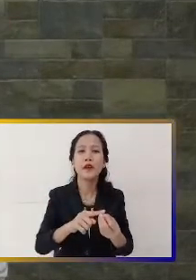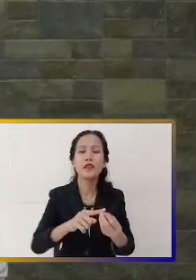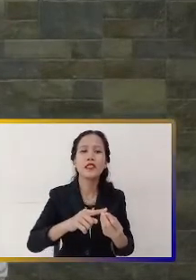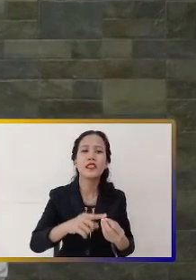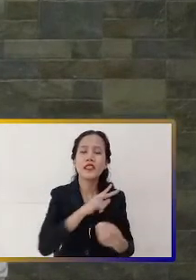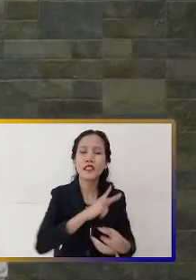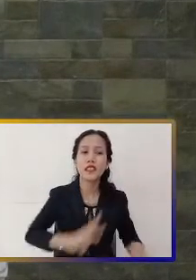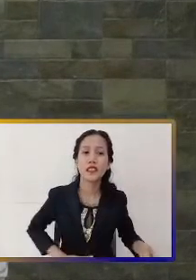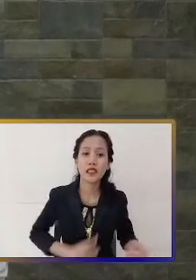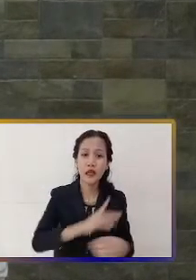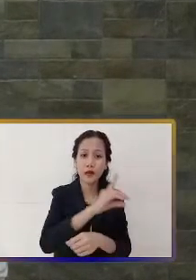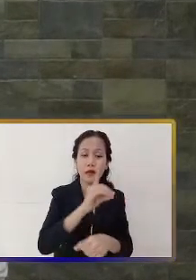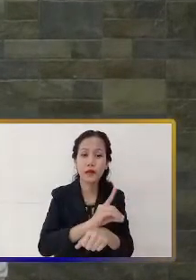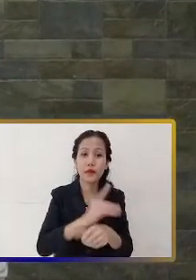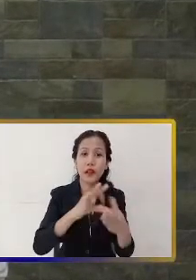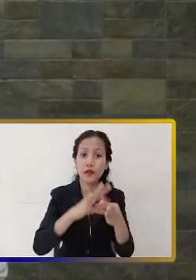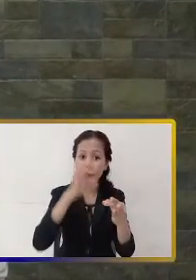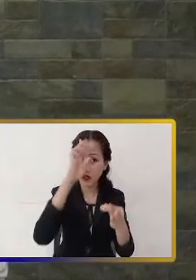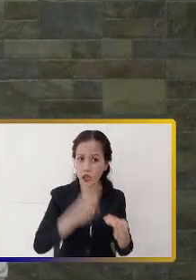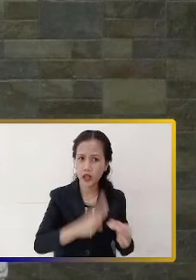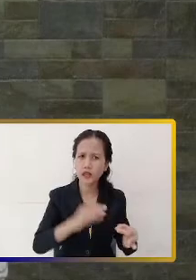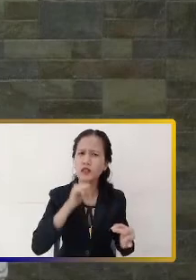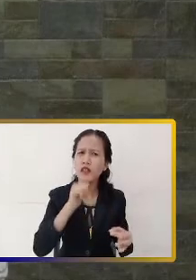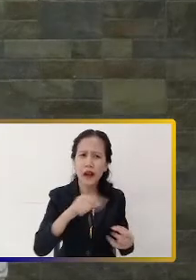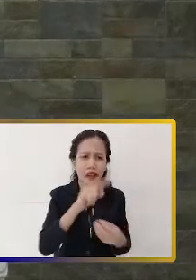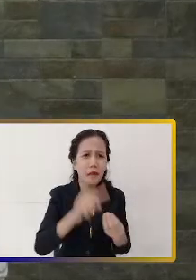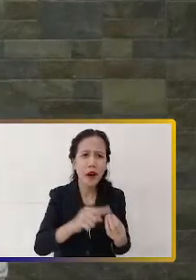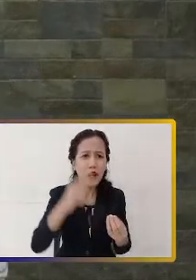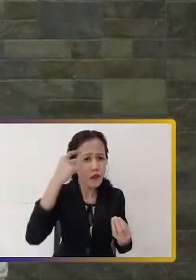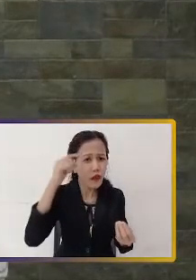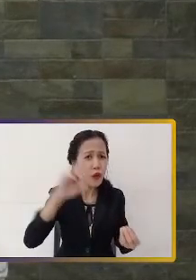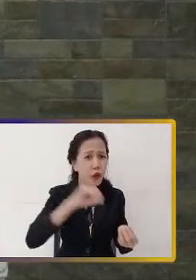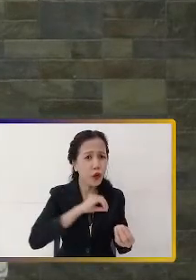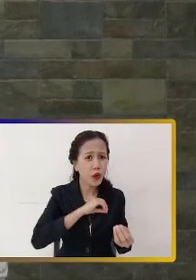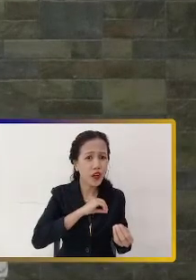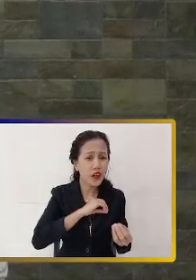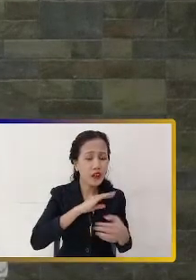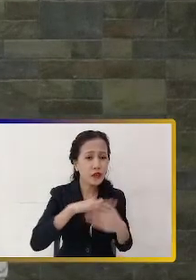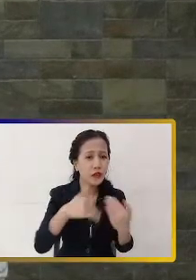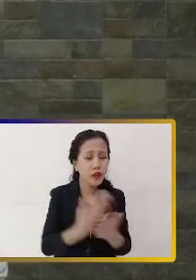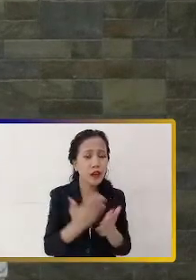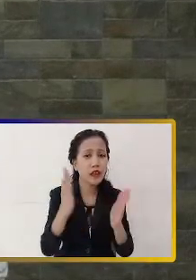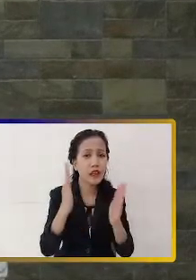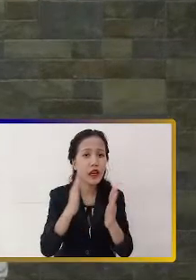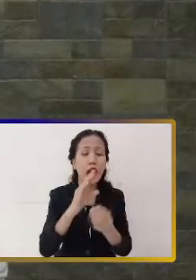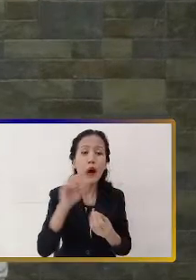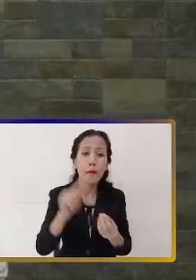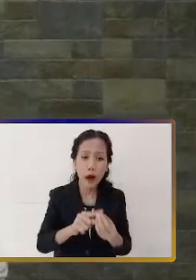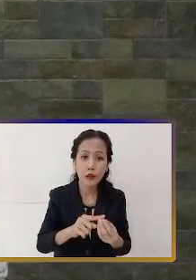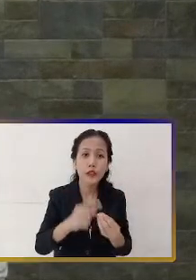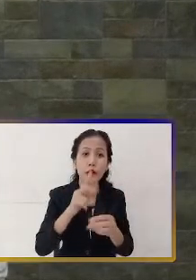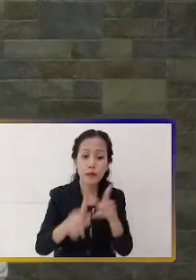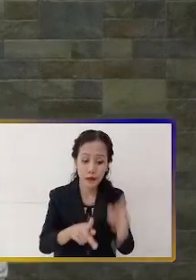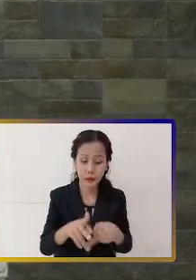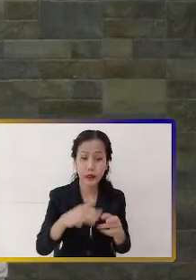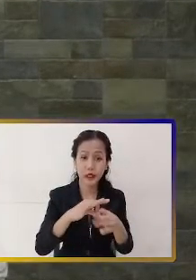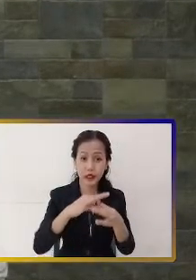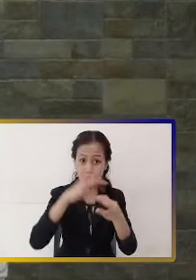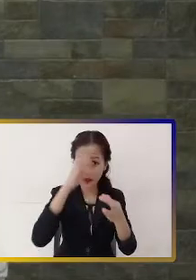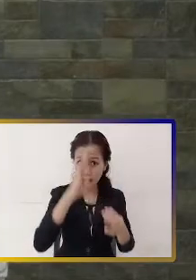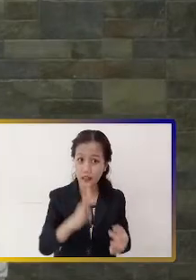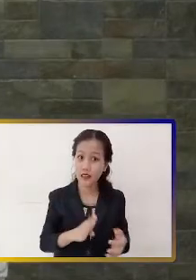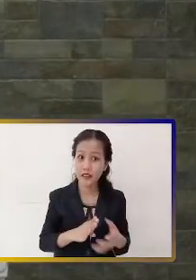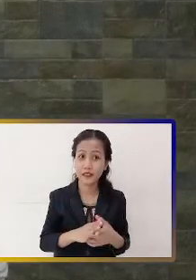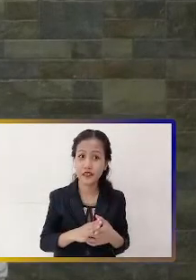It's not about the kingdom of Solomon. It's not about for himself. It's about for the people of God. Oh yeah, sabi ko nga po sa